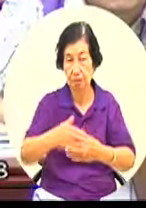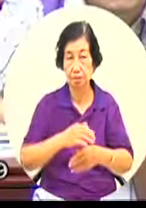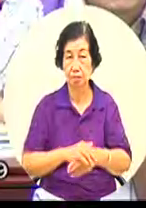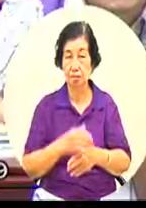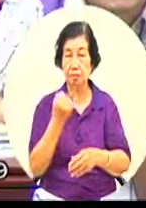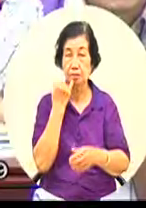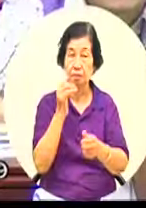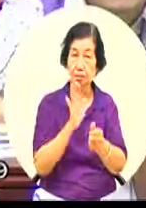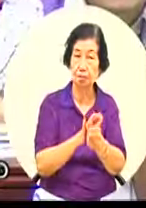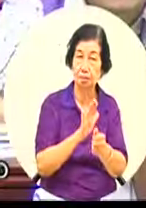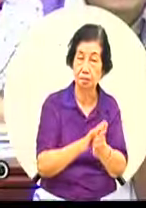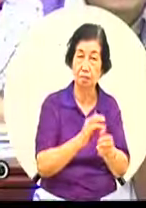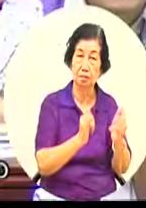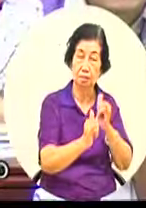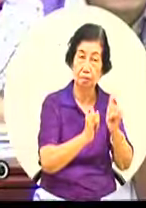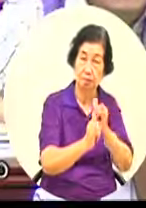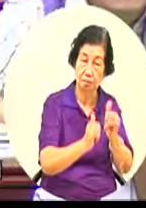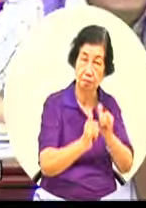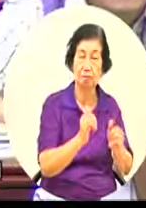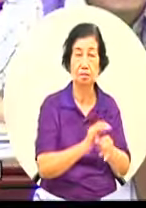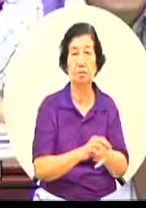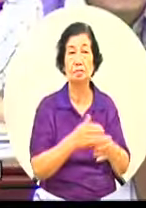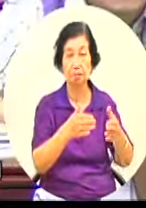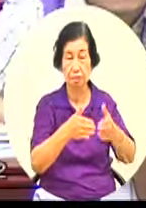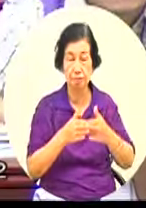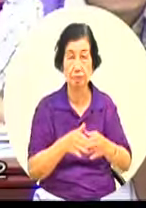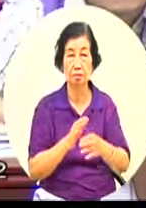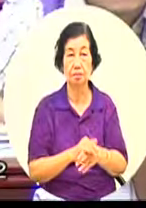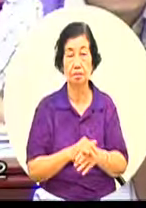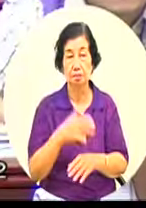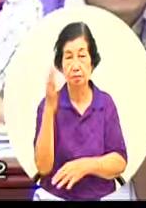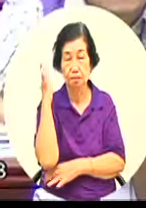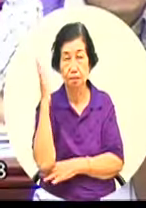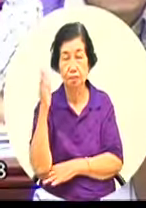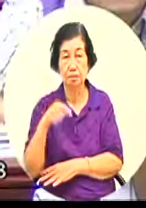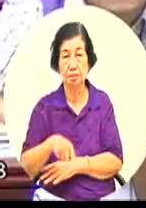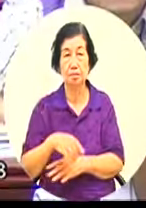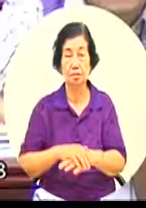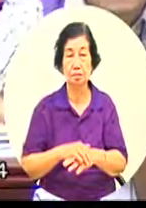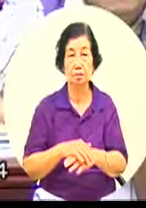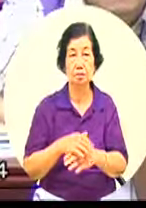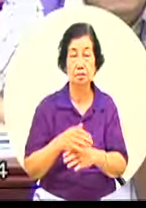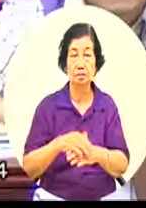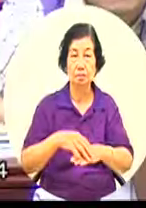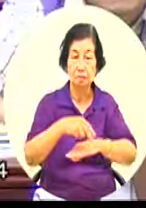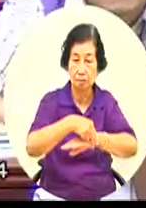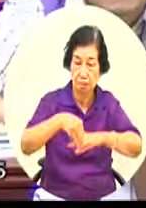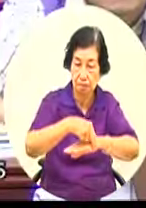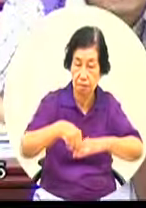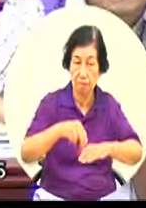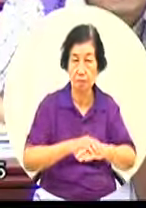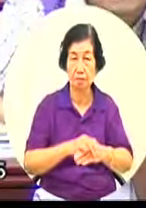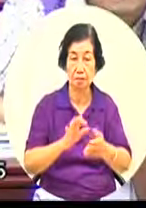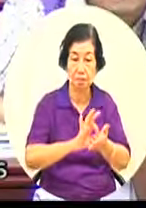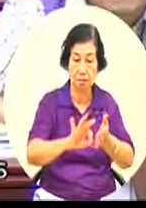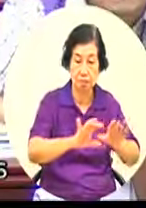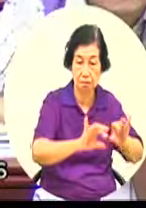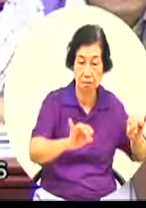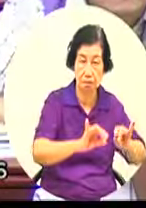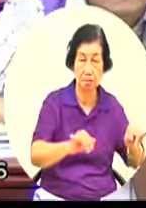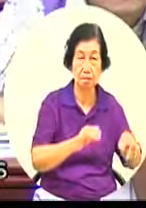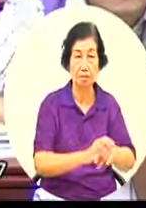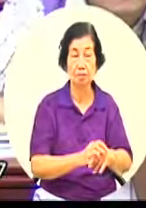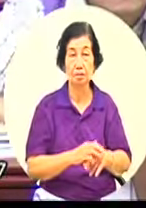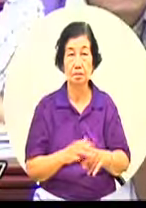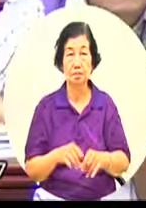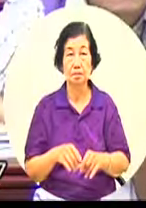的需求，那一定会优先开发。那如果这个市府的相关政策觉得体育用地有其他更优先的用途